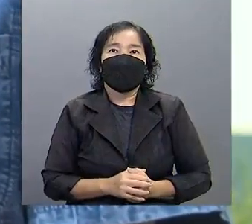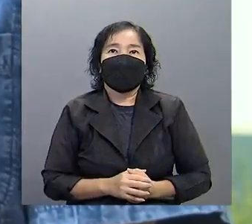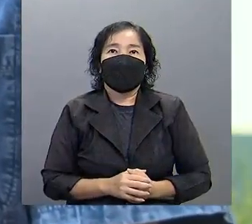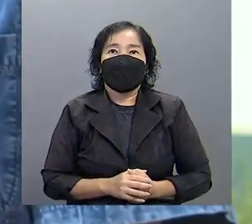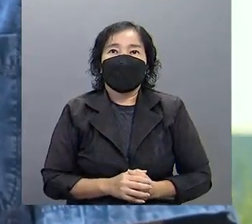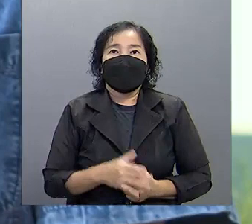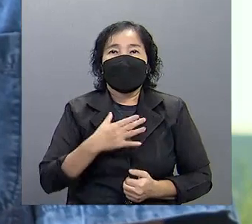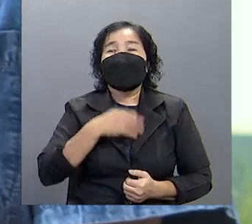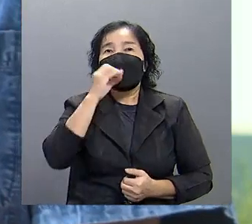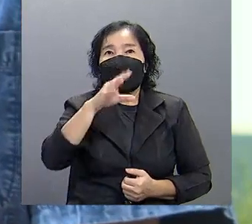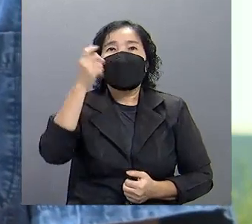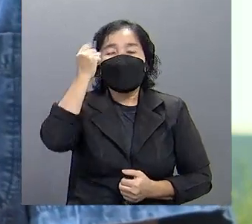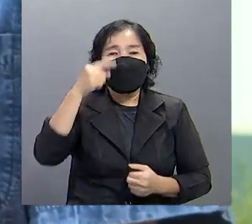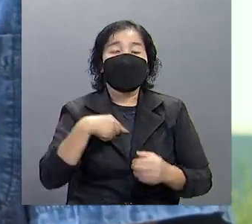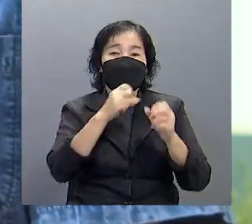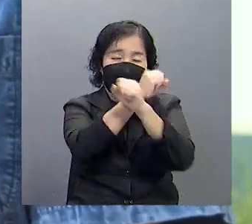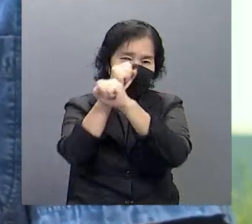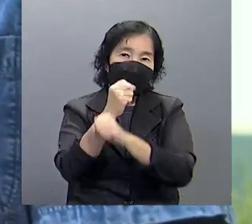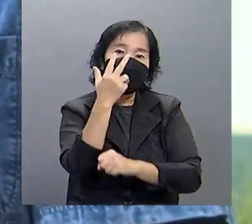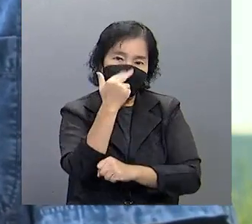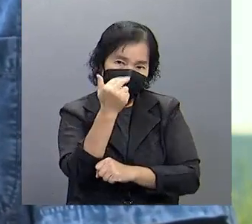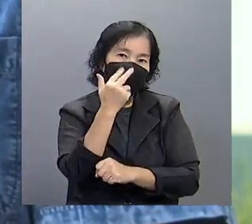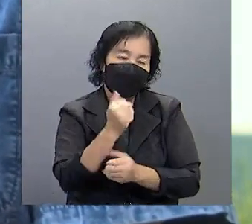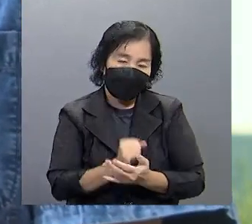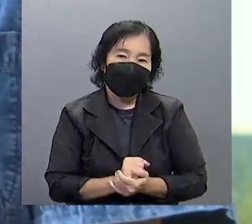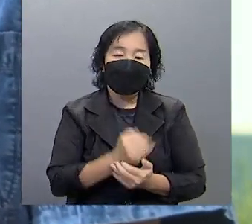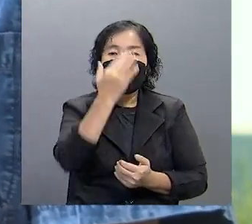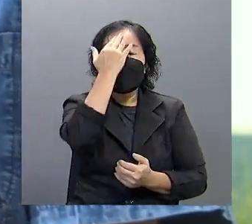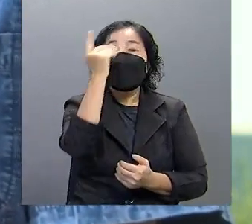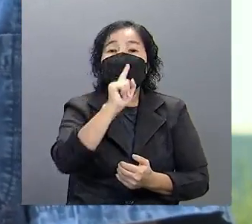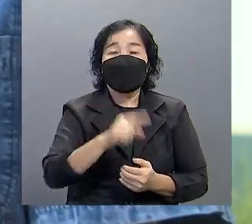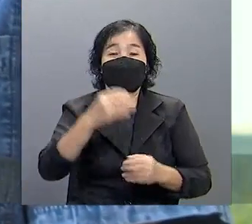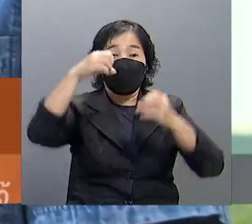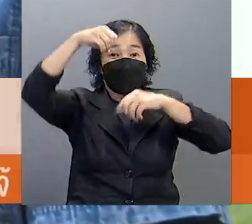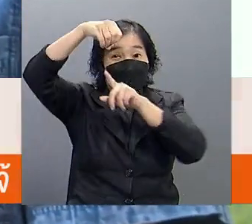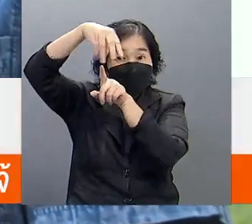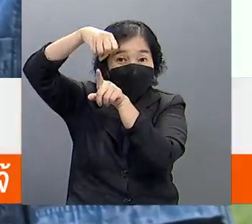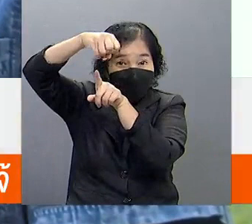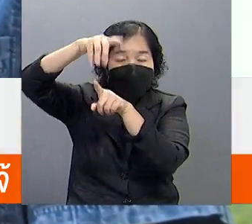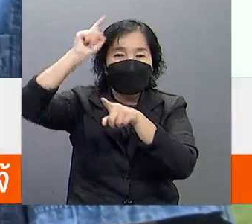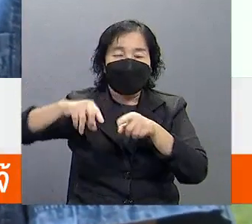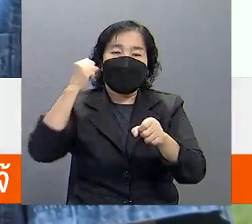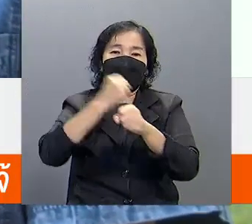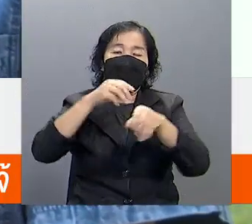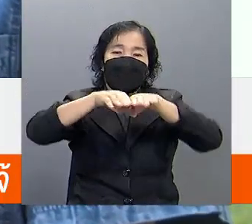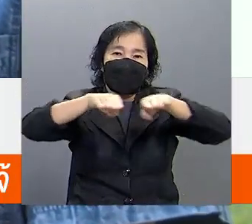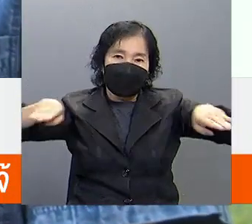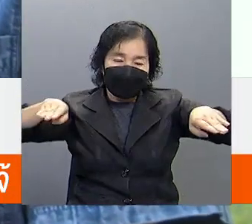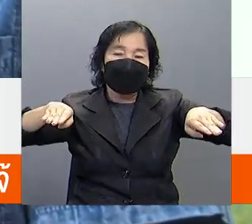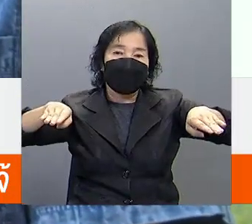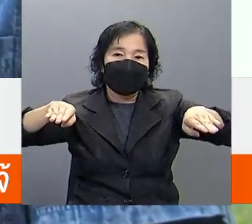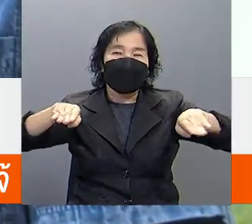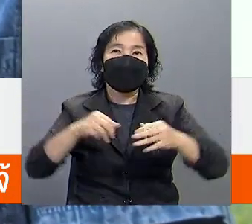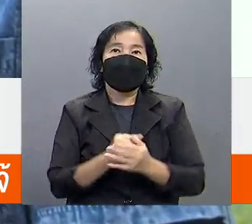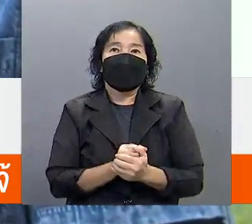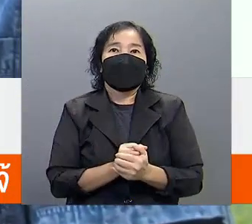มันต้องเกี่ยวกับความปลอดภัยครับความปลอดภัยเนื่องจากเอ่อไฟฟ้าเนี่ยจะต้องมีมาตรฐานลองทักนะครับแล้ว